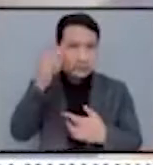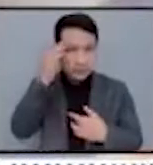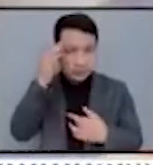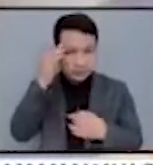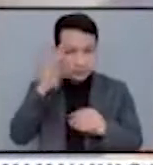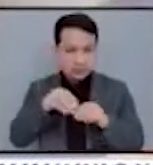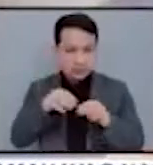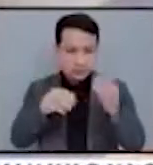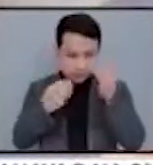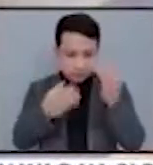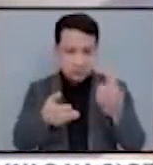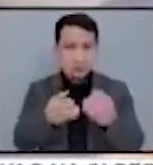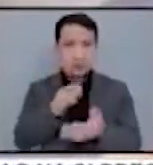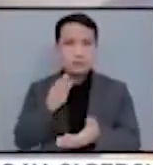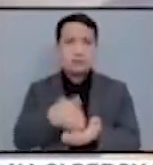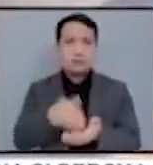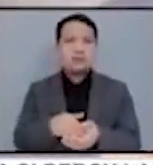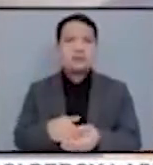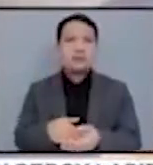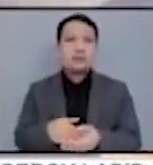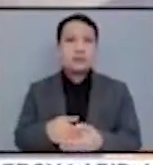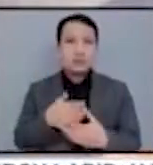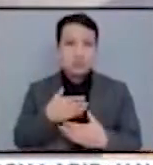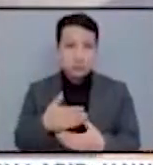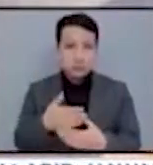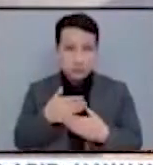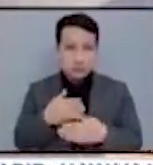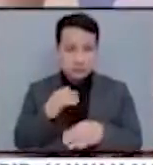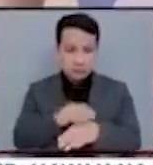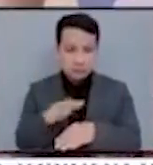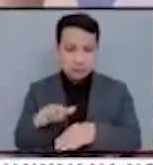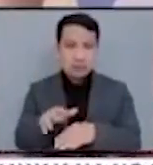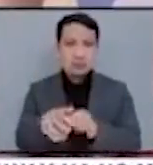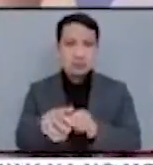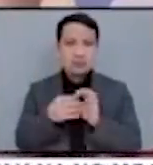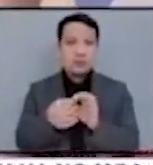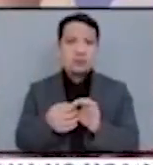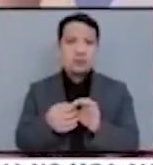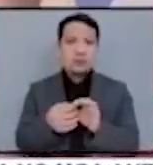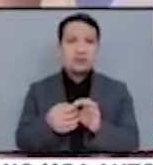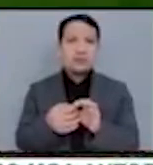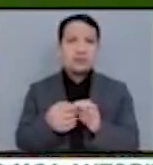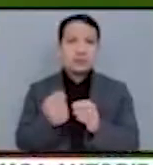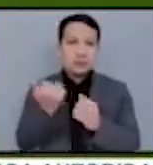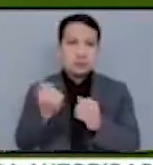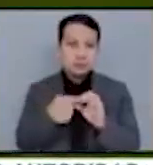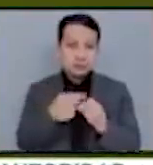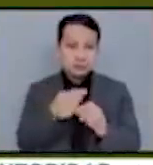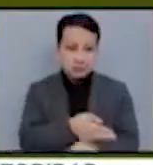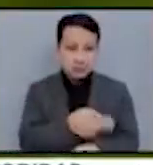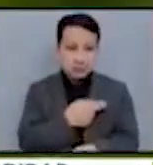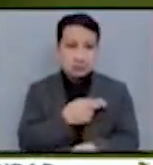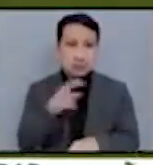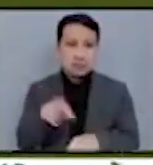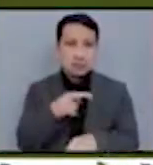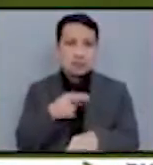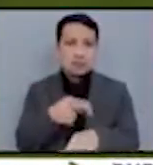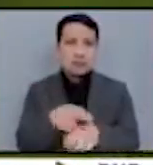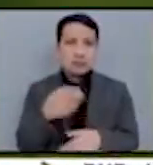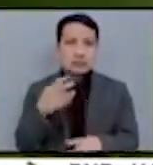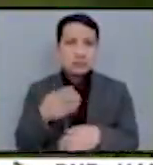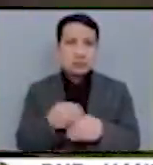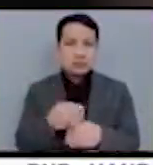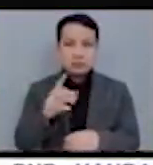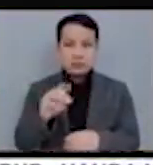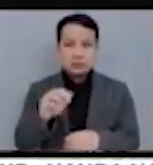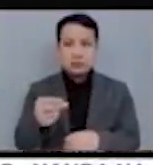evacuation center, habang respiratory infection at acute gastroenteritis naman sa mga ospital sa rehiyon. Dagdag ng DOH, maaring mauwi sa